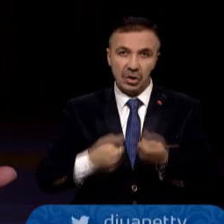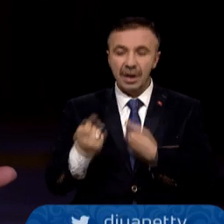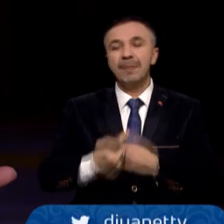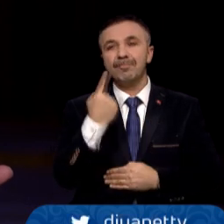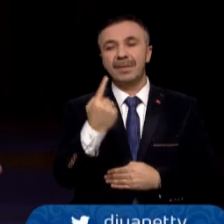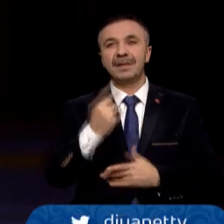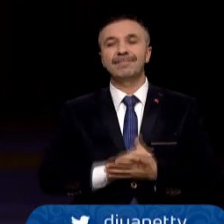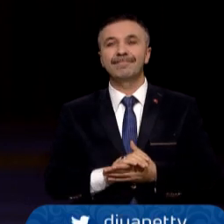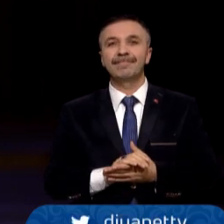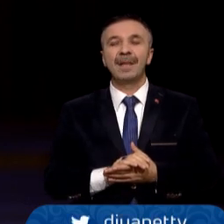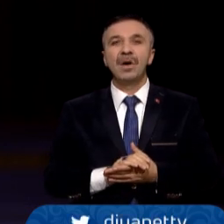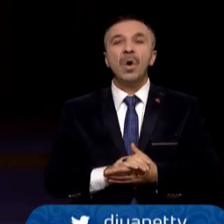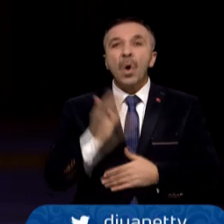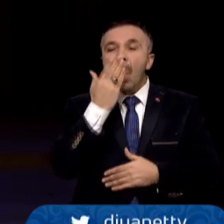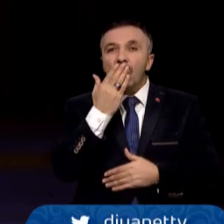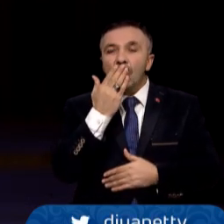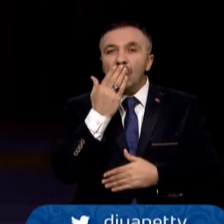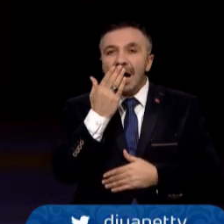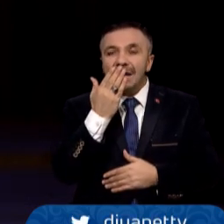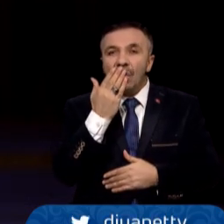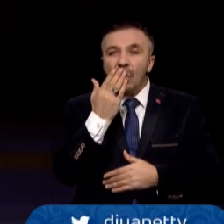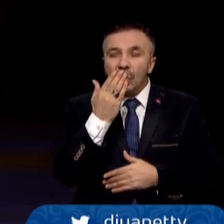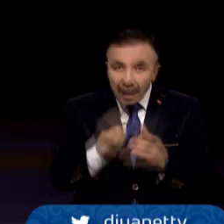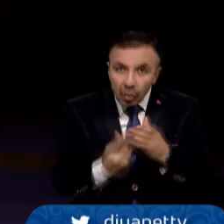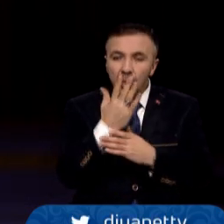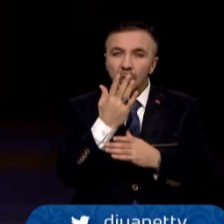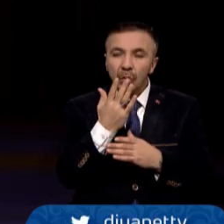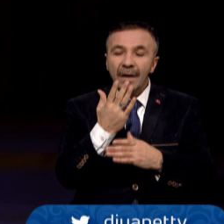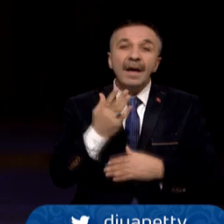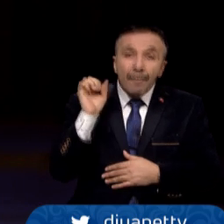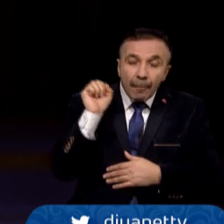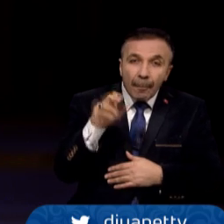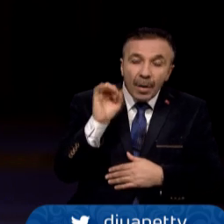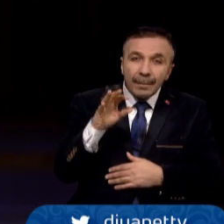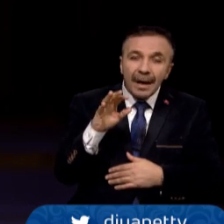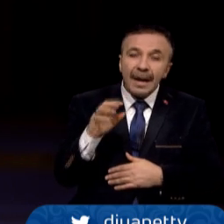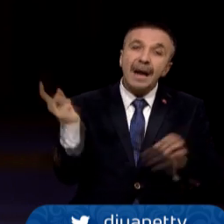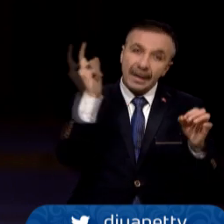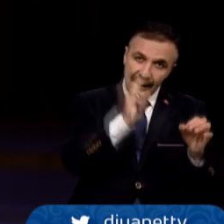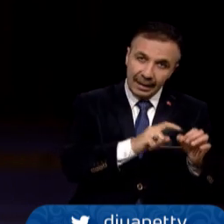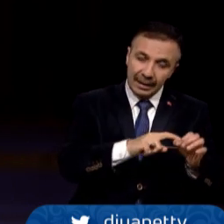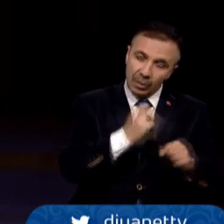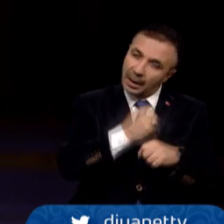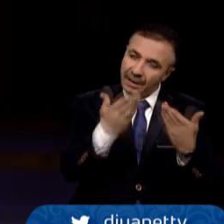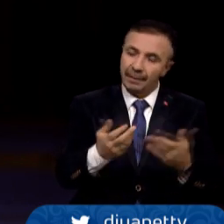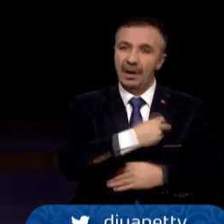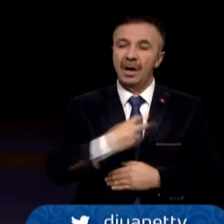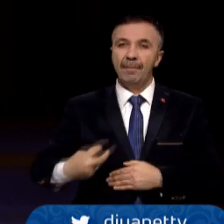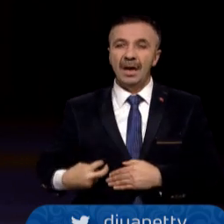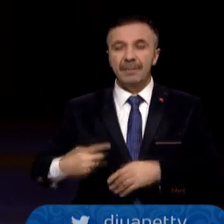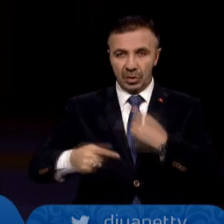yeniliklerden birisi mektepler kurdu muallimler tayin etti Peygamber Efendimizin